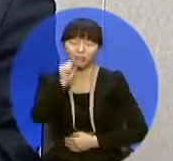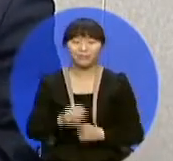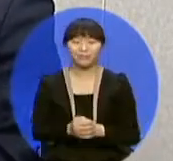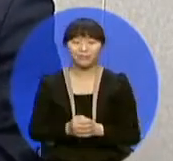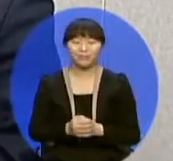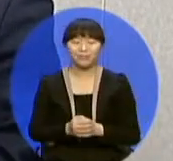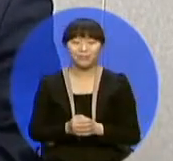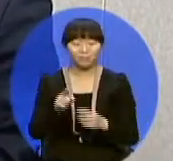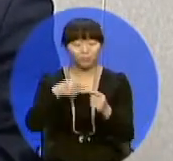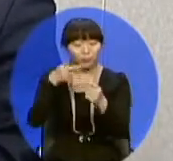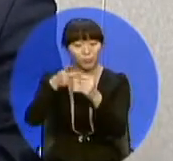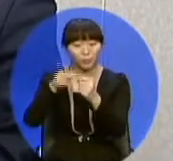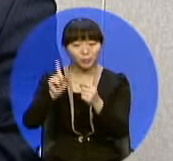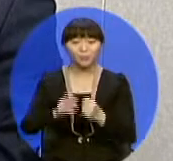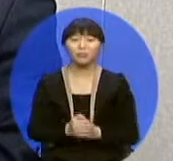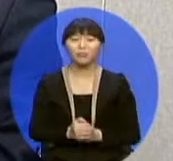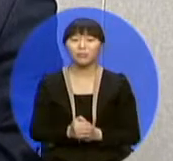그게 하나가 있고 둘째는